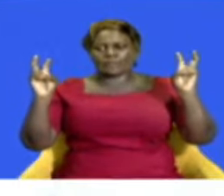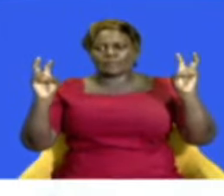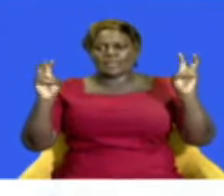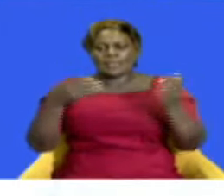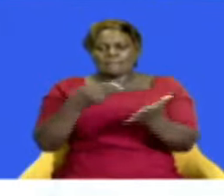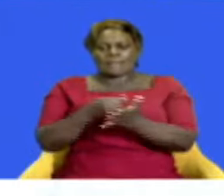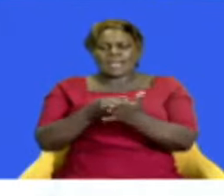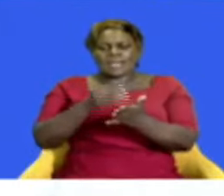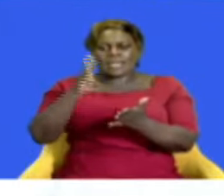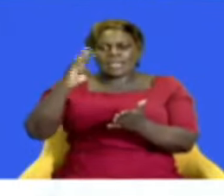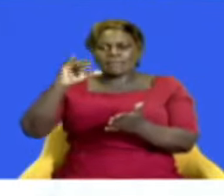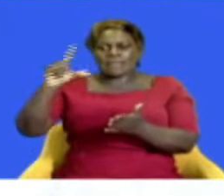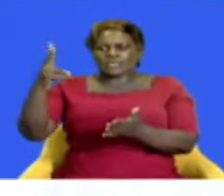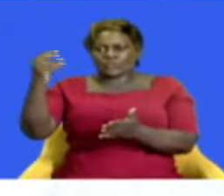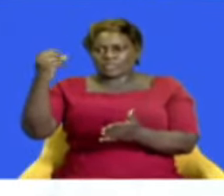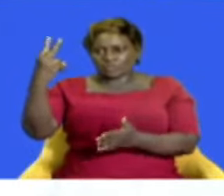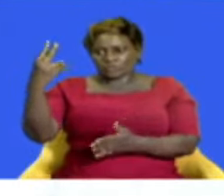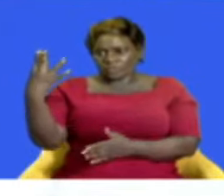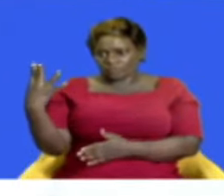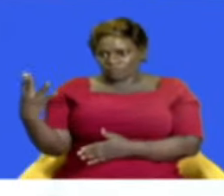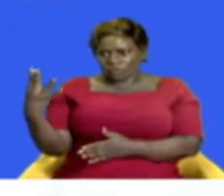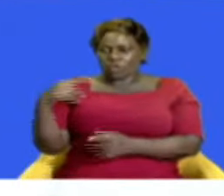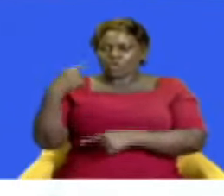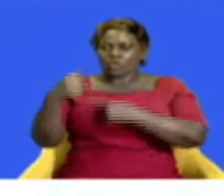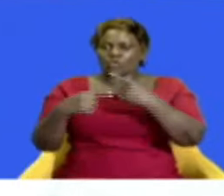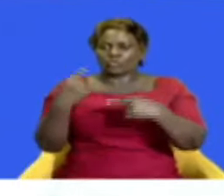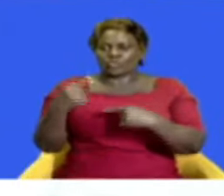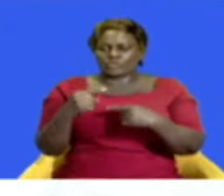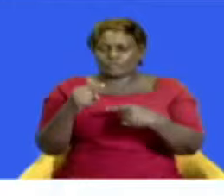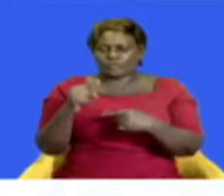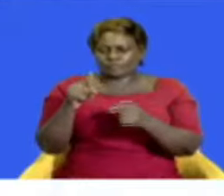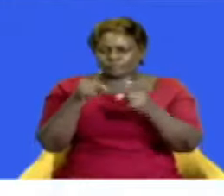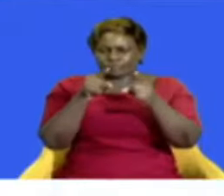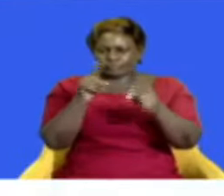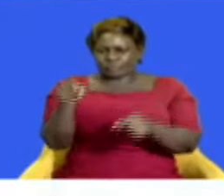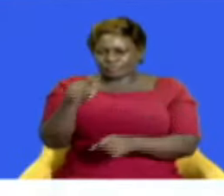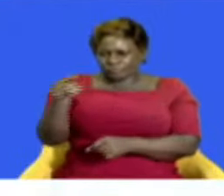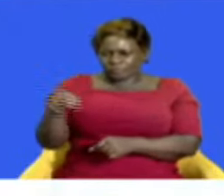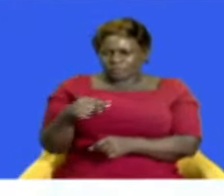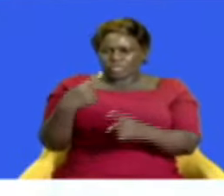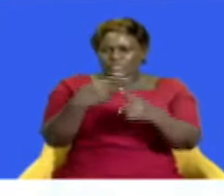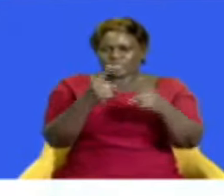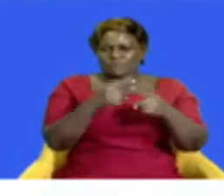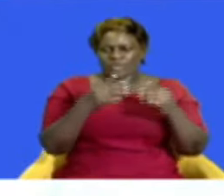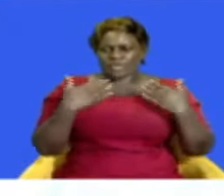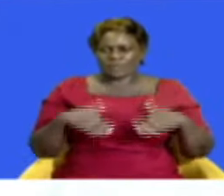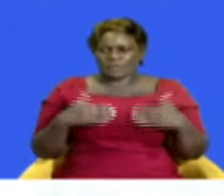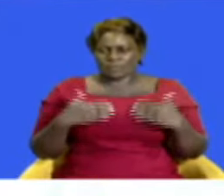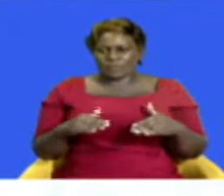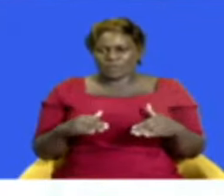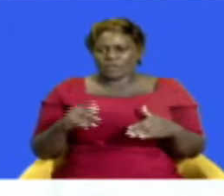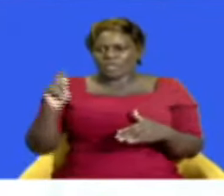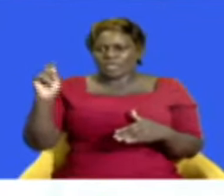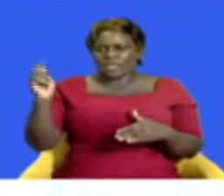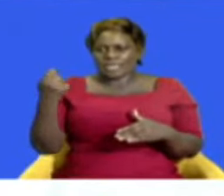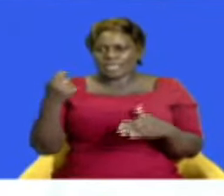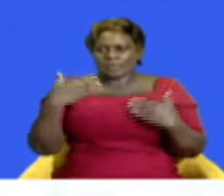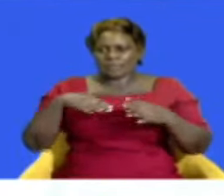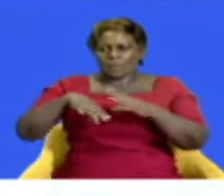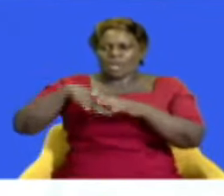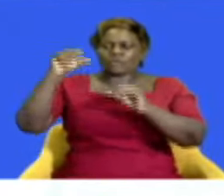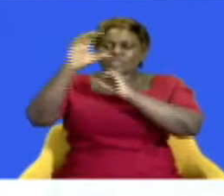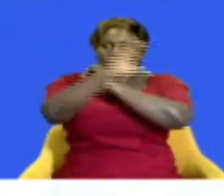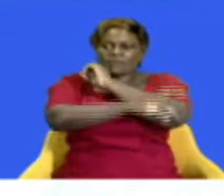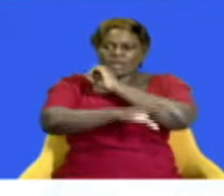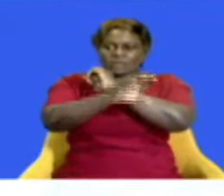mswada wa fedha wa mwaka 2024 unazidi kuibua ukosoaji, huku wadau mbalimbali na muungano wa Wakenya wanaoishi nje ya